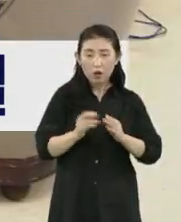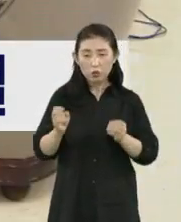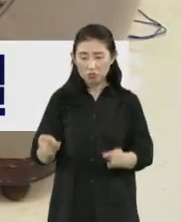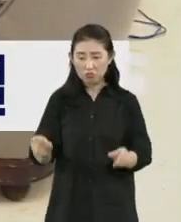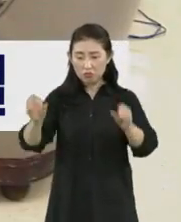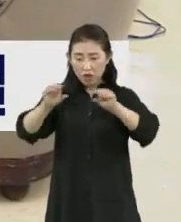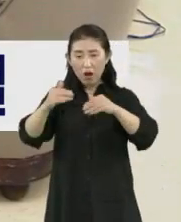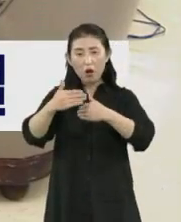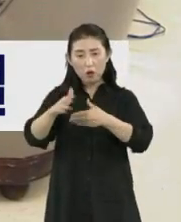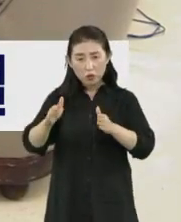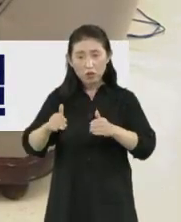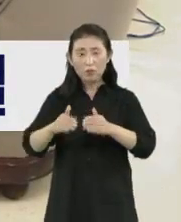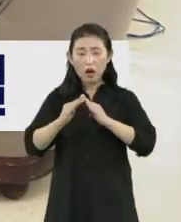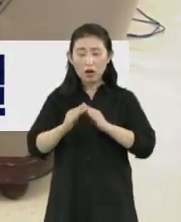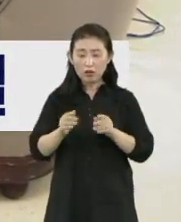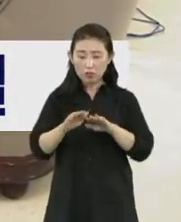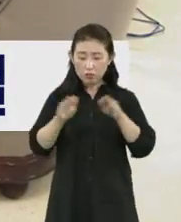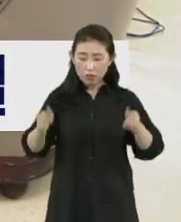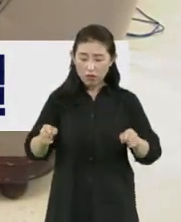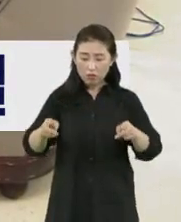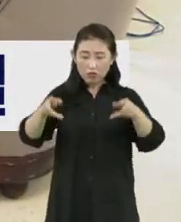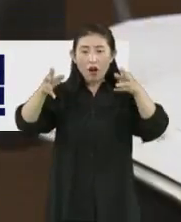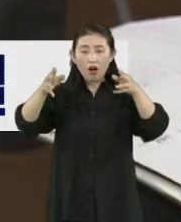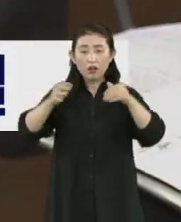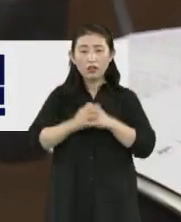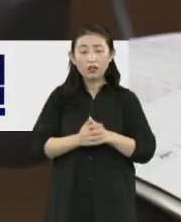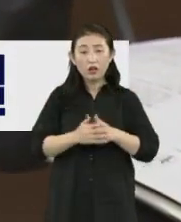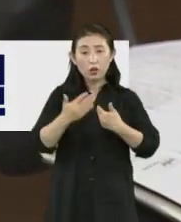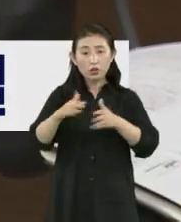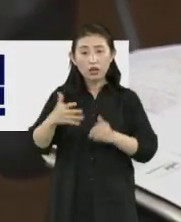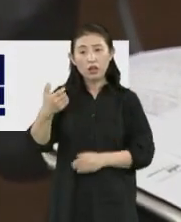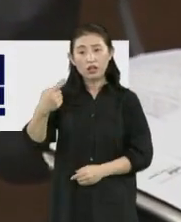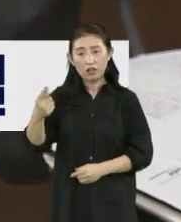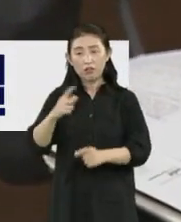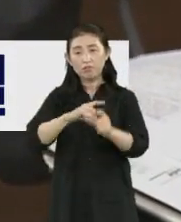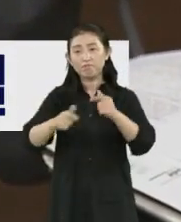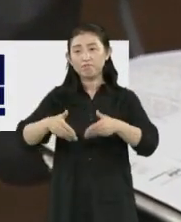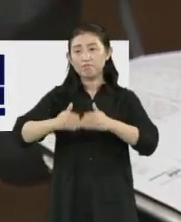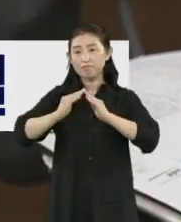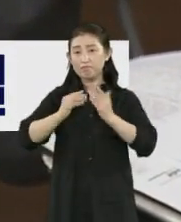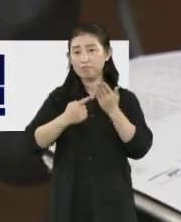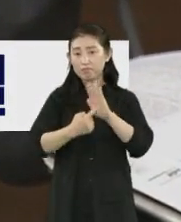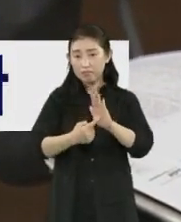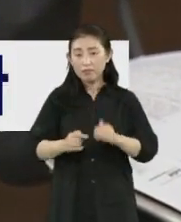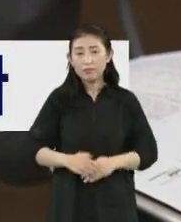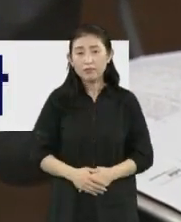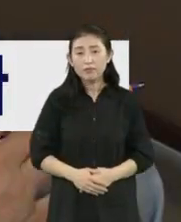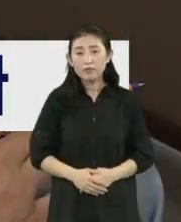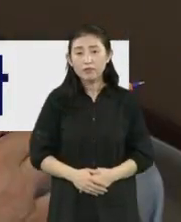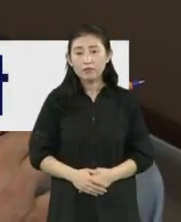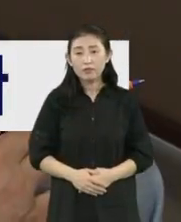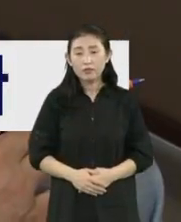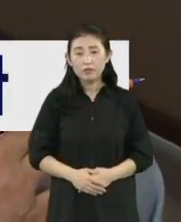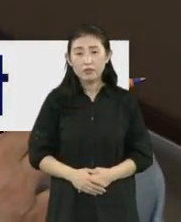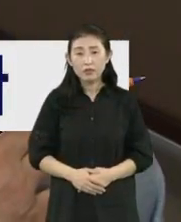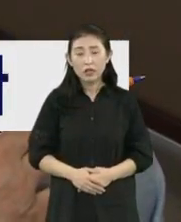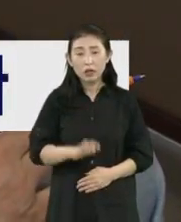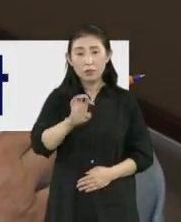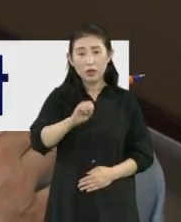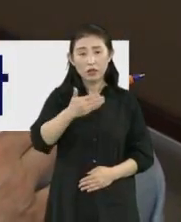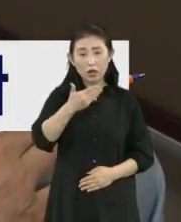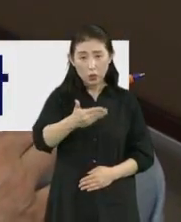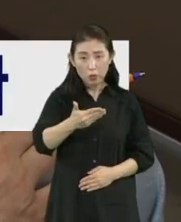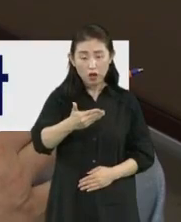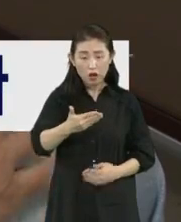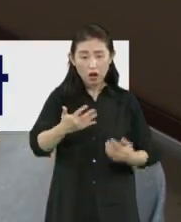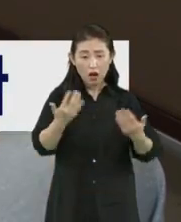교실을 설치, 교실 증축으로 91개 교실을 증설하겠다고 밝혔습니다. 다만 전체